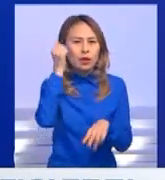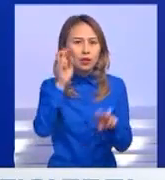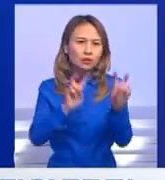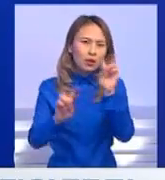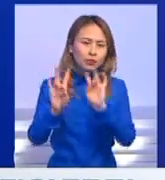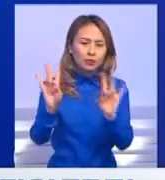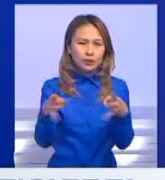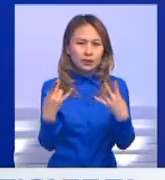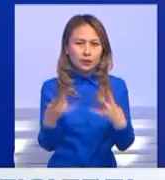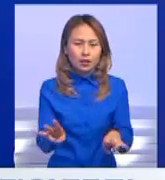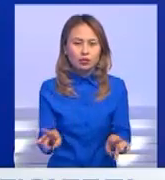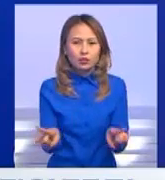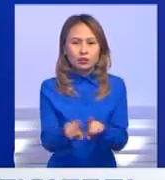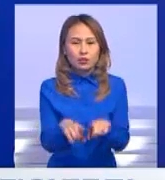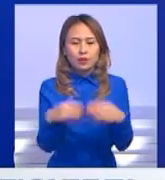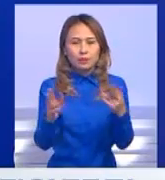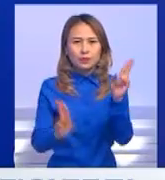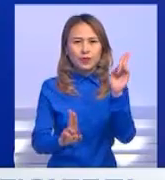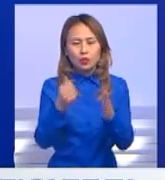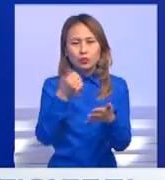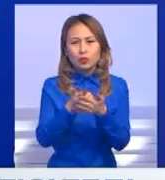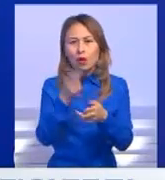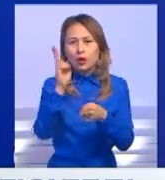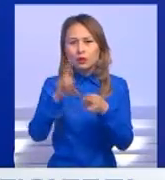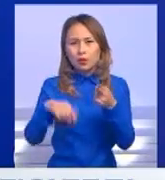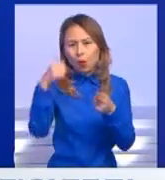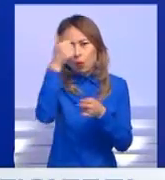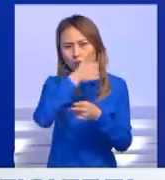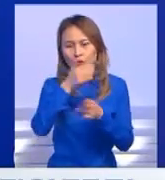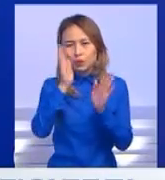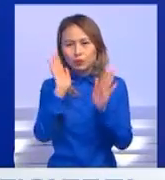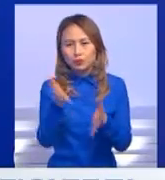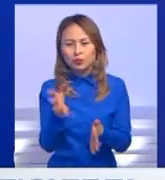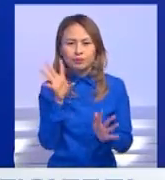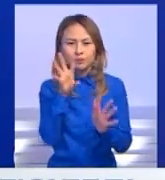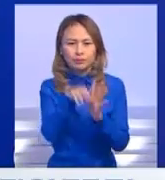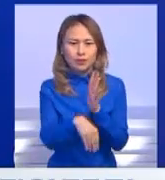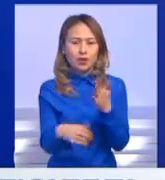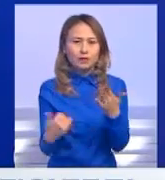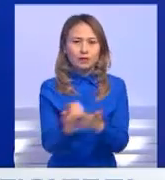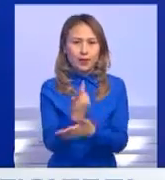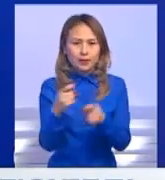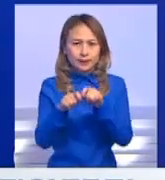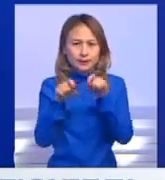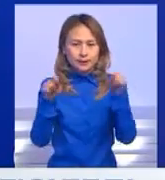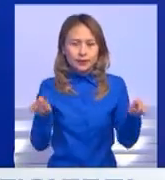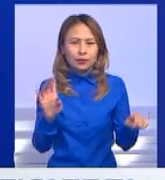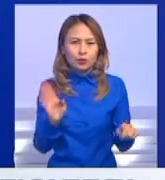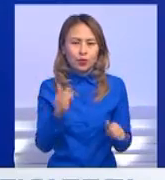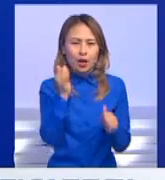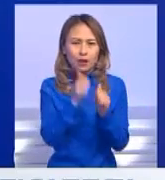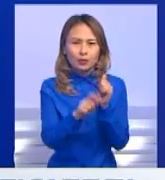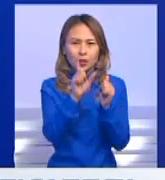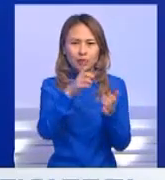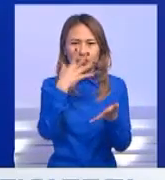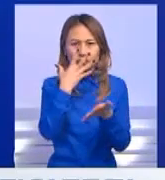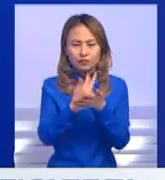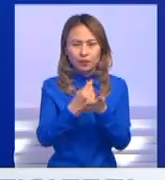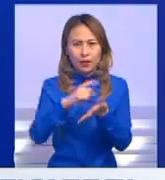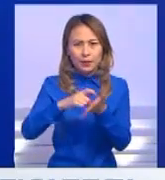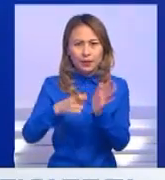іздеп әуре болмайды. Бұл жүйе жыл аяғына дейін қолданысқа енуі тиіс. Ақпараттық жүйе енгізілген соң әрбір пациенттің жеке кабинеті